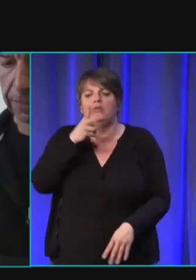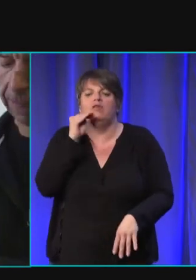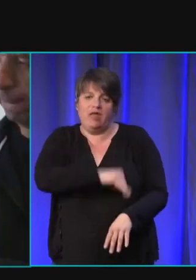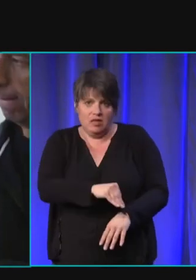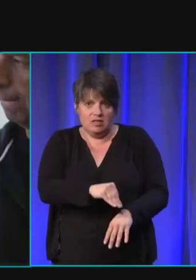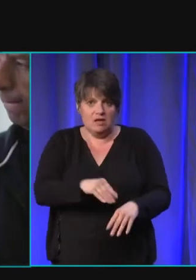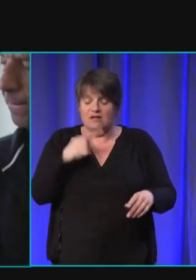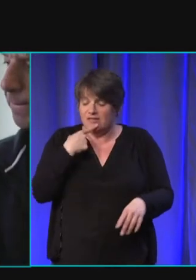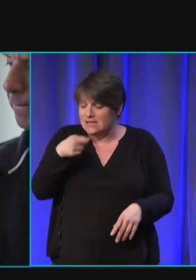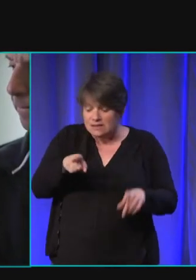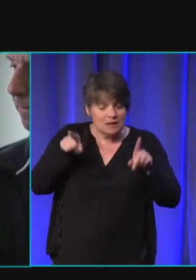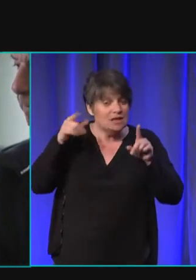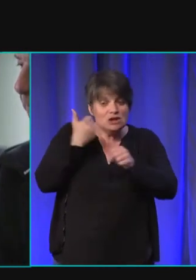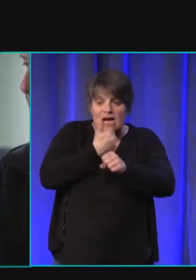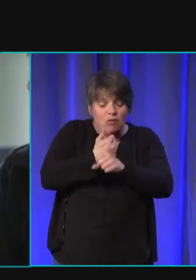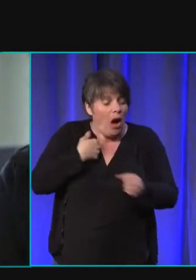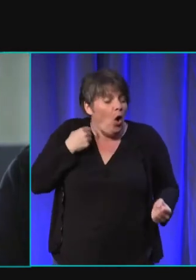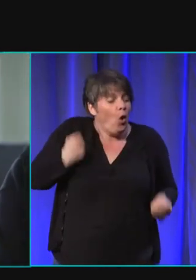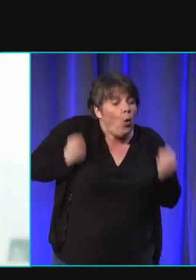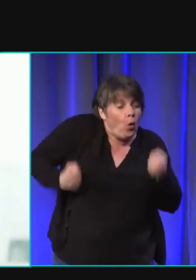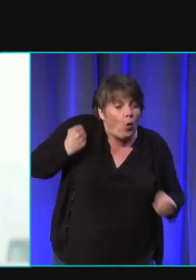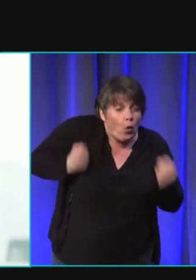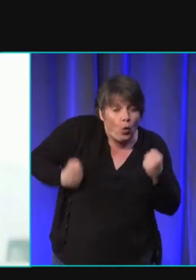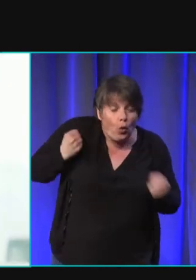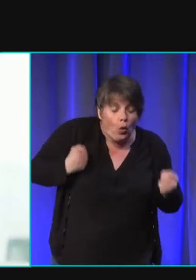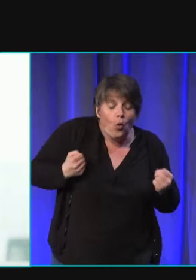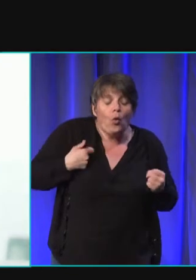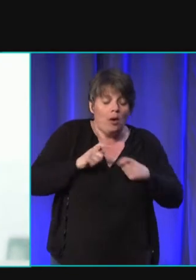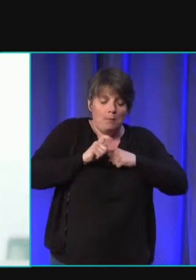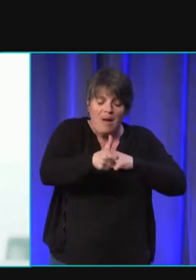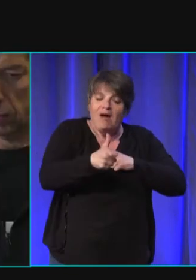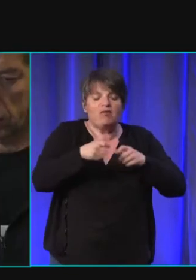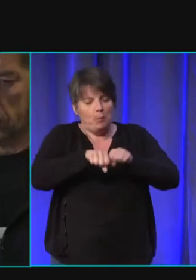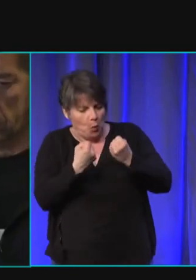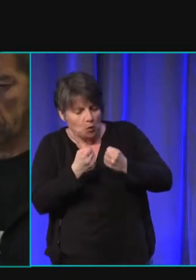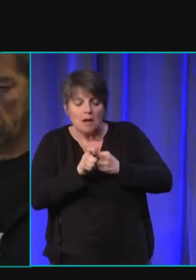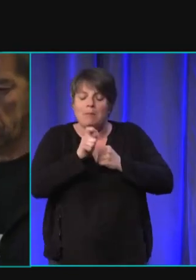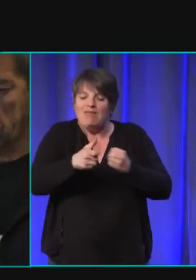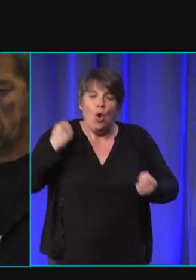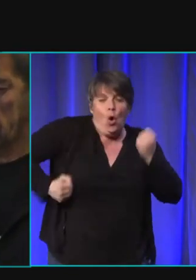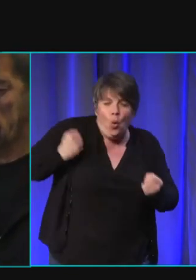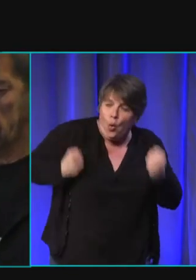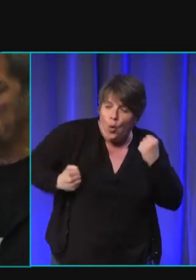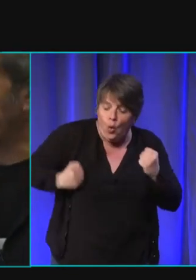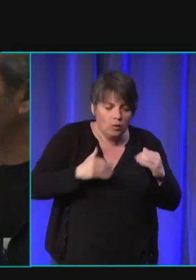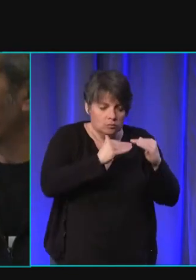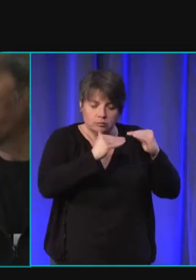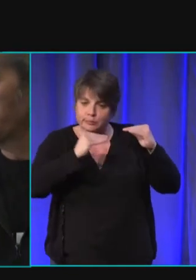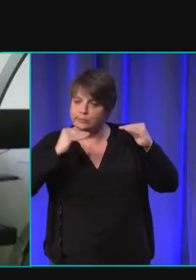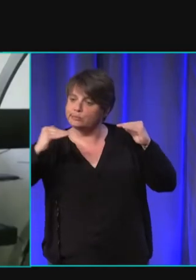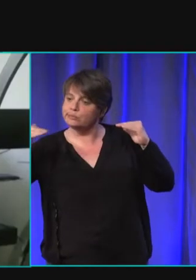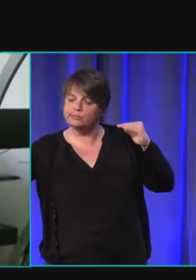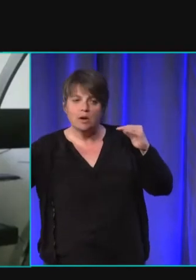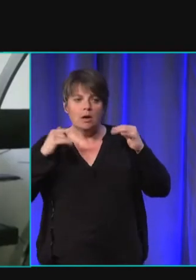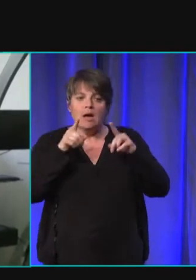même intensité, la même puissance à chaque sprint. Alors que l'adulte va voir sa puissance maximale diminuer au fur et à mesure des répétitions